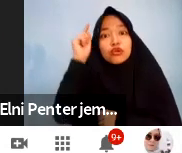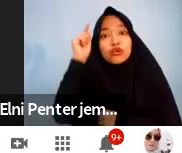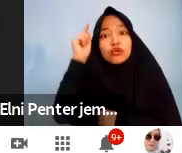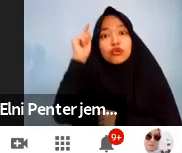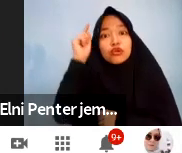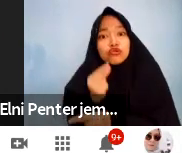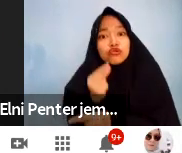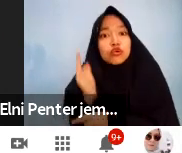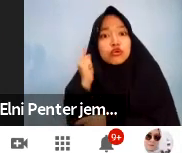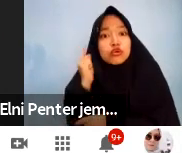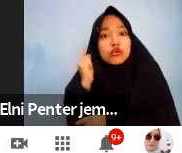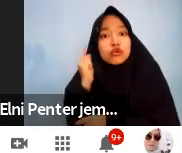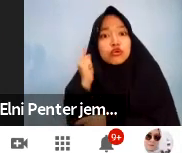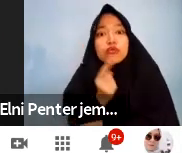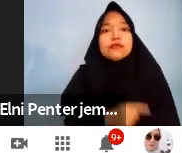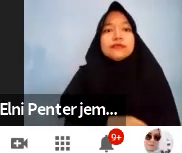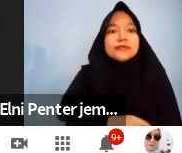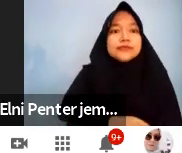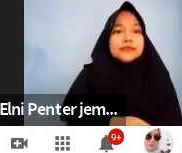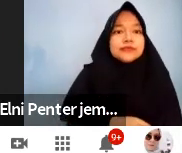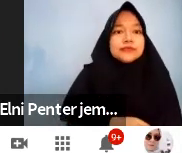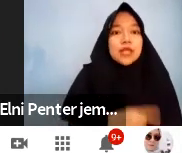jadi ini